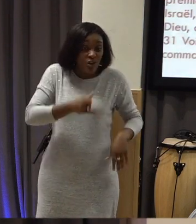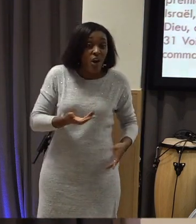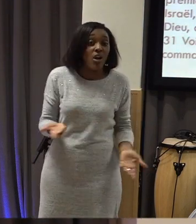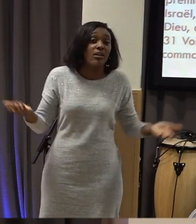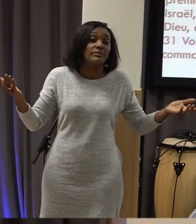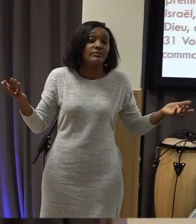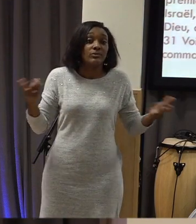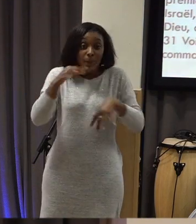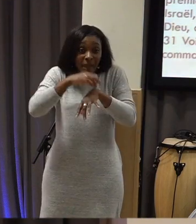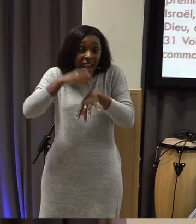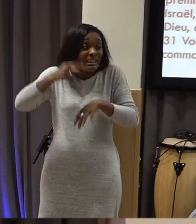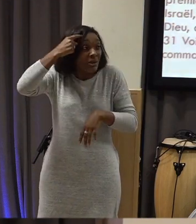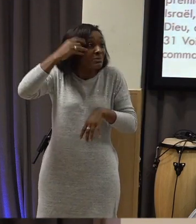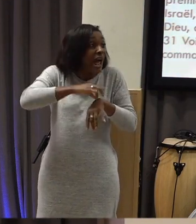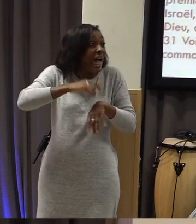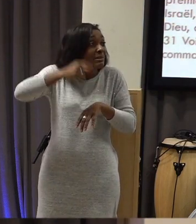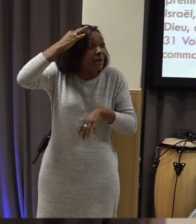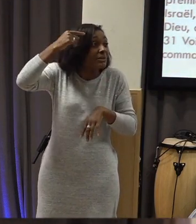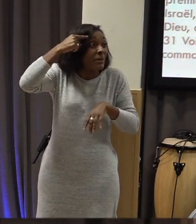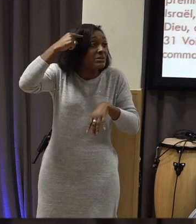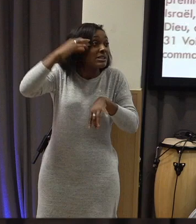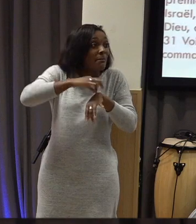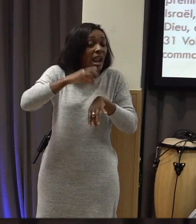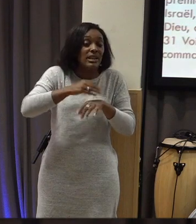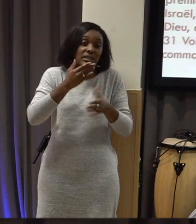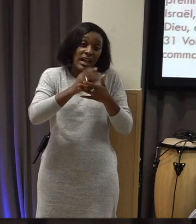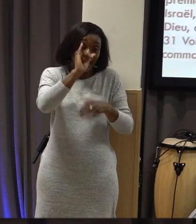la définition. C'est tout ce qui est plus important que Dieu.